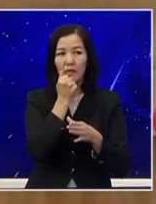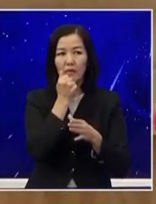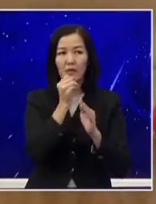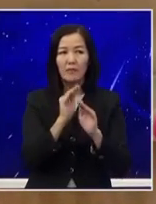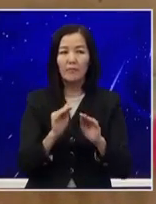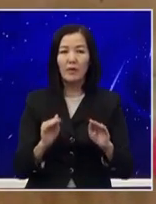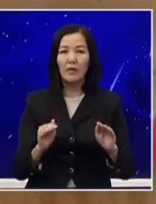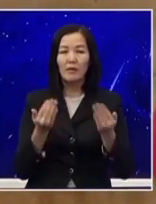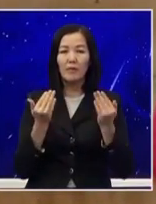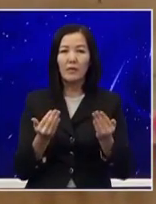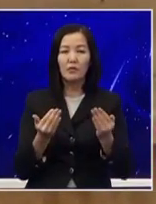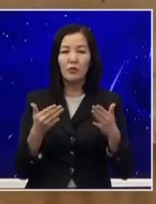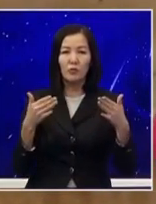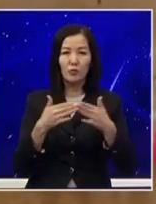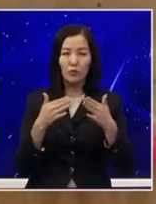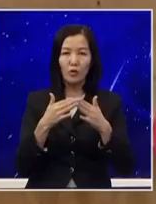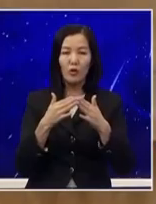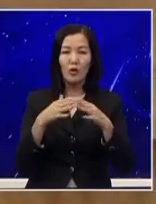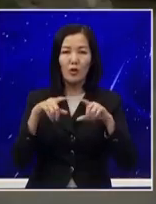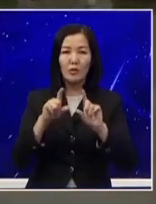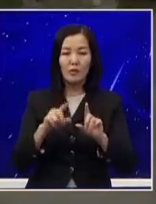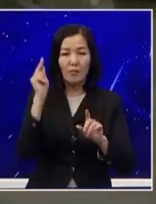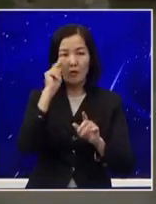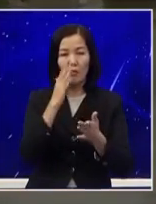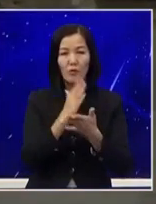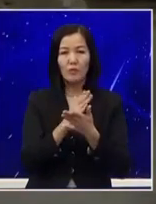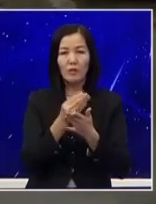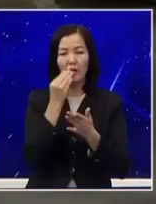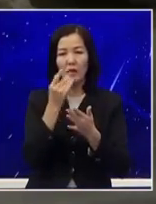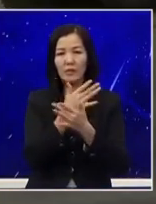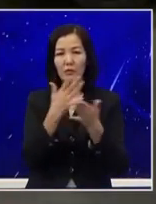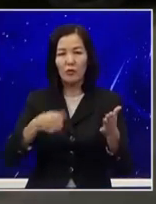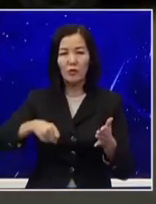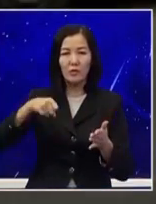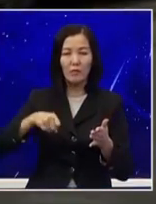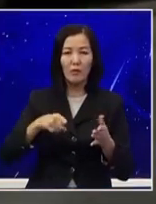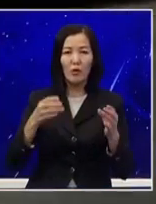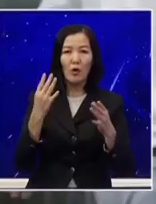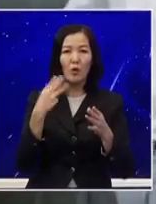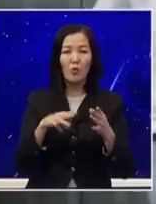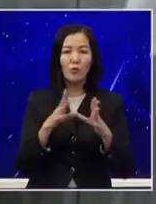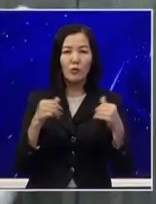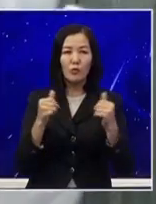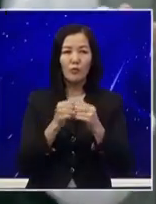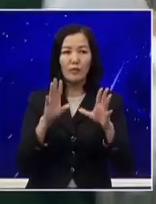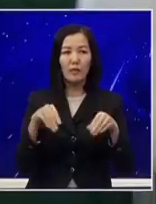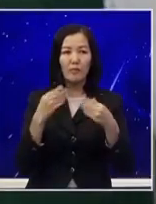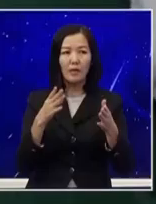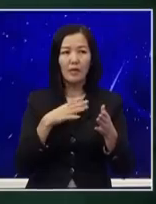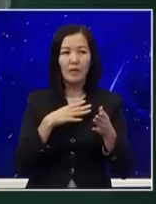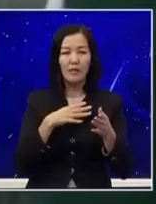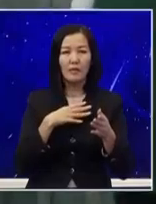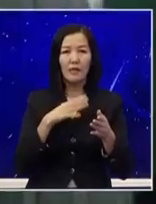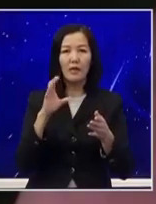Балаларым бар қазір онлайнмен үйде сабақ оқып жатырмыз. Азық түлік себеттері қала бойынша 30 отбасыға таратылды. Бұл қатарда